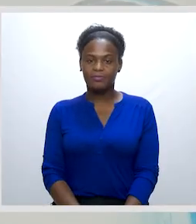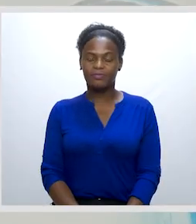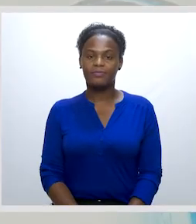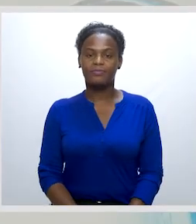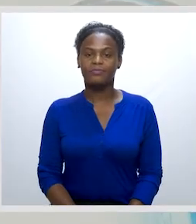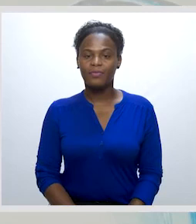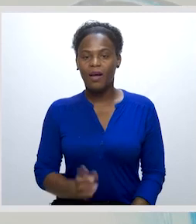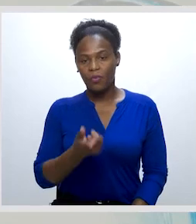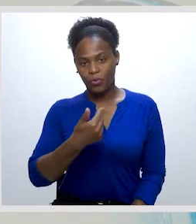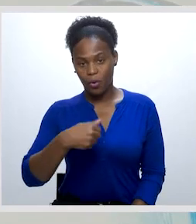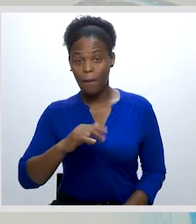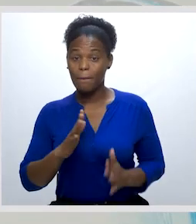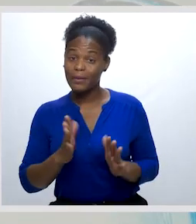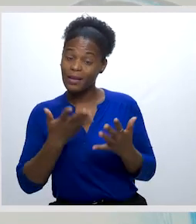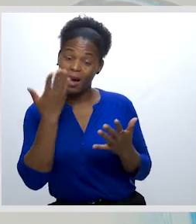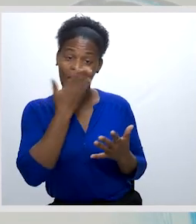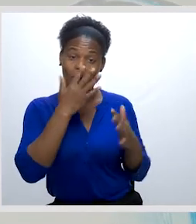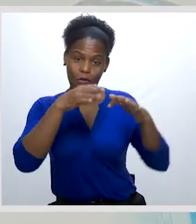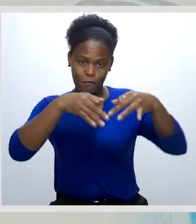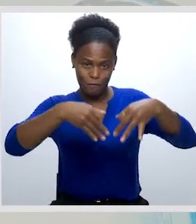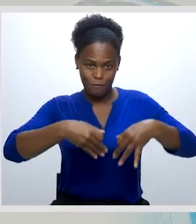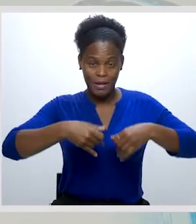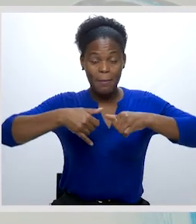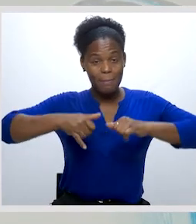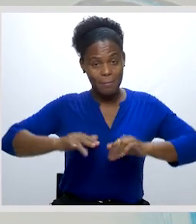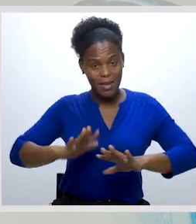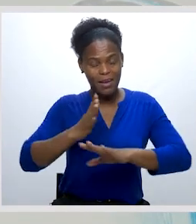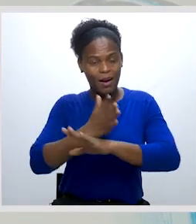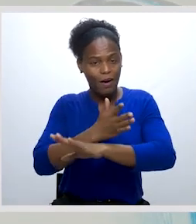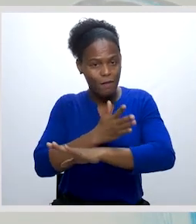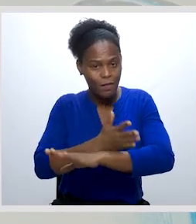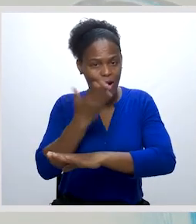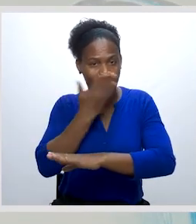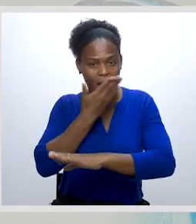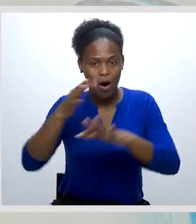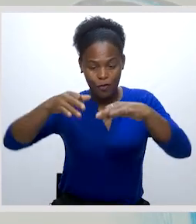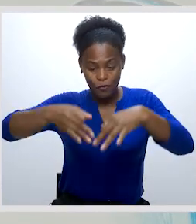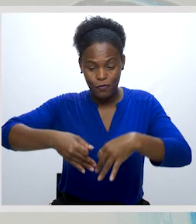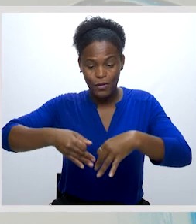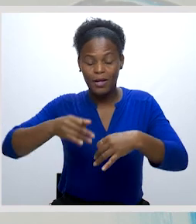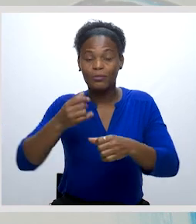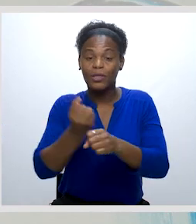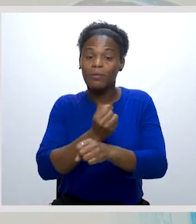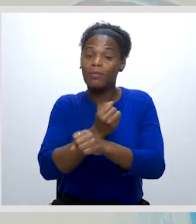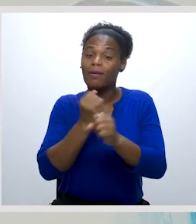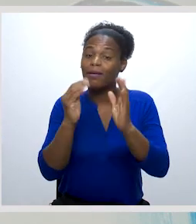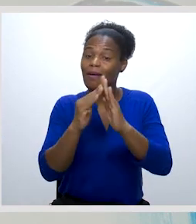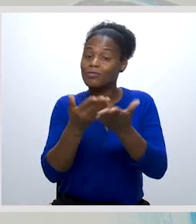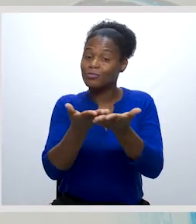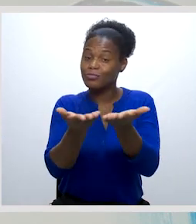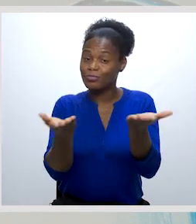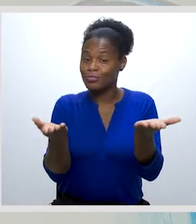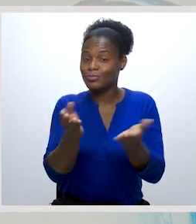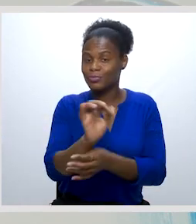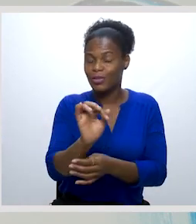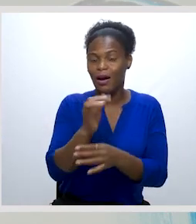Nous arrivons à la fin de notre cours, mais avant de terminer, je vais vous laisser un devoir.